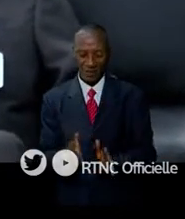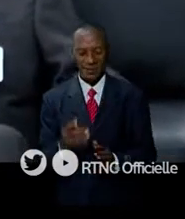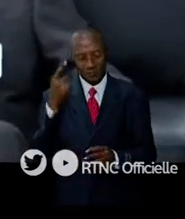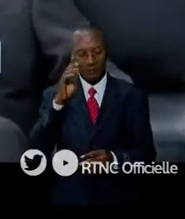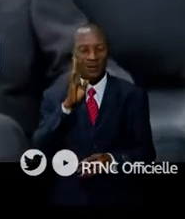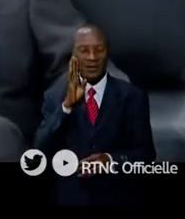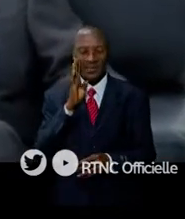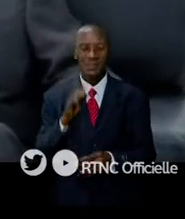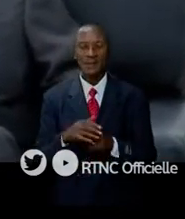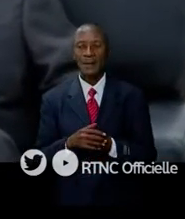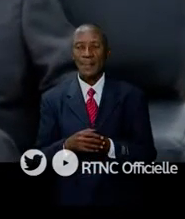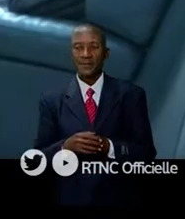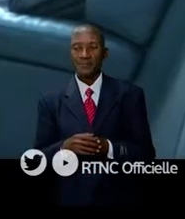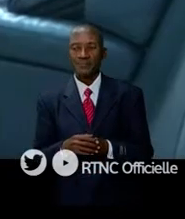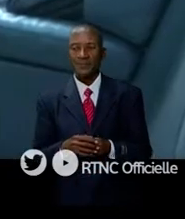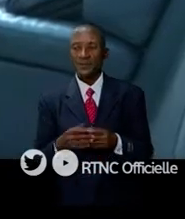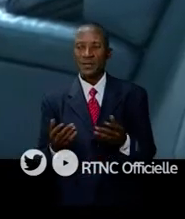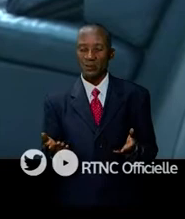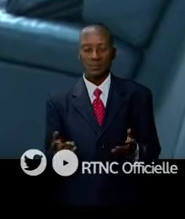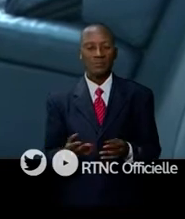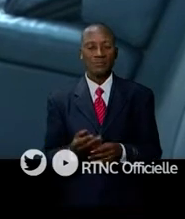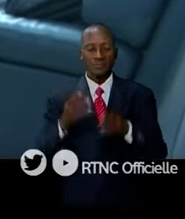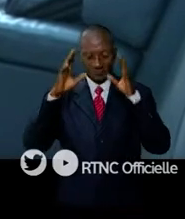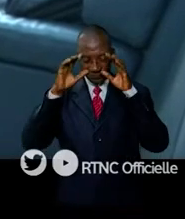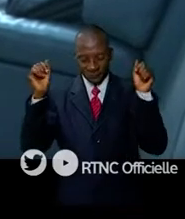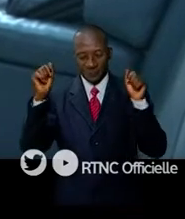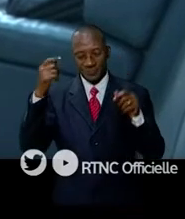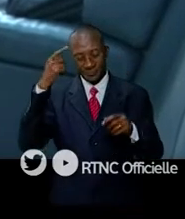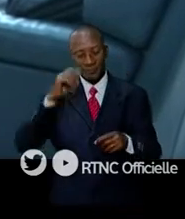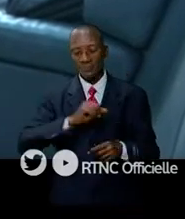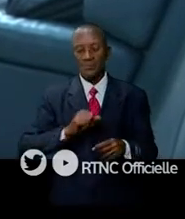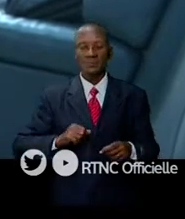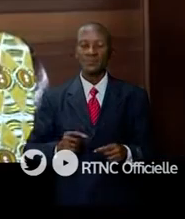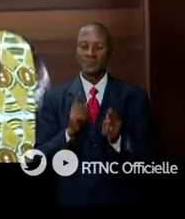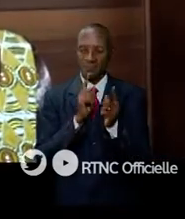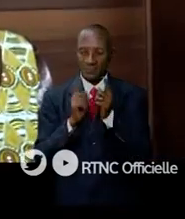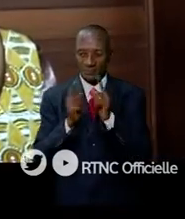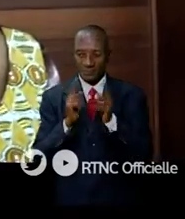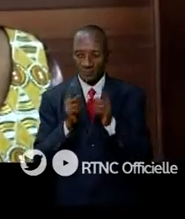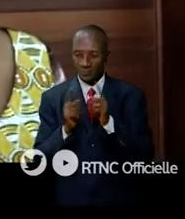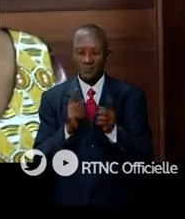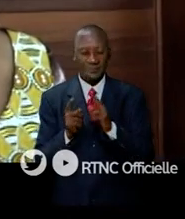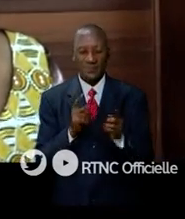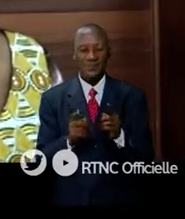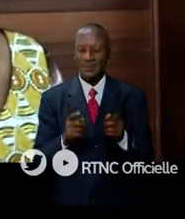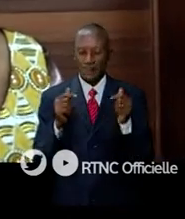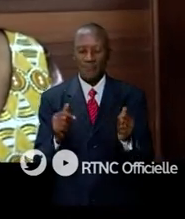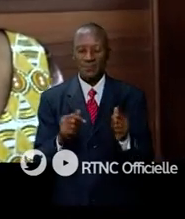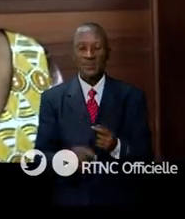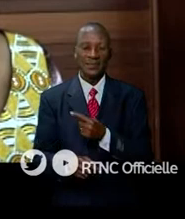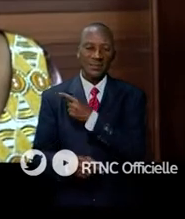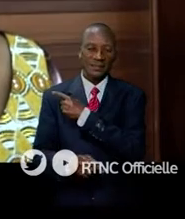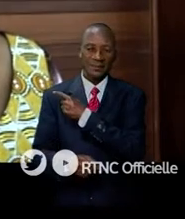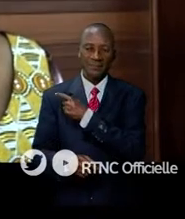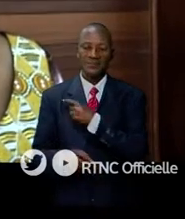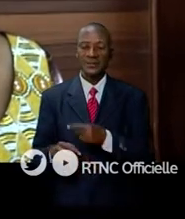le président du Sénat m'a reçu et ce qui est très encourageant parce qu'il a promis,